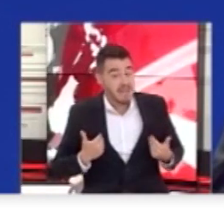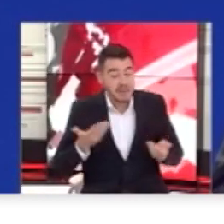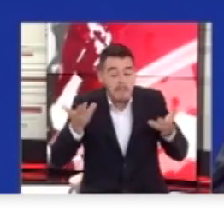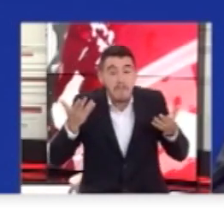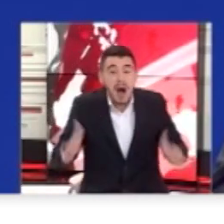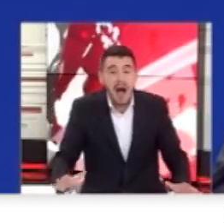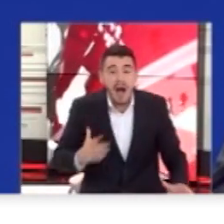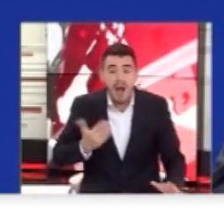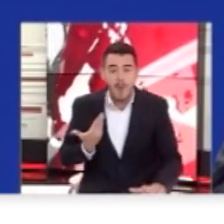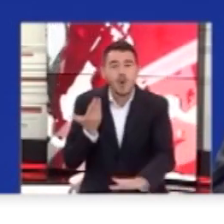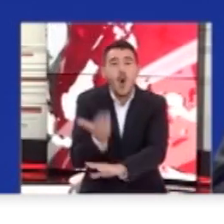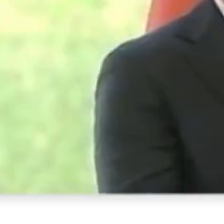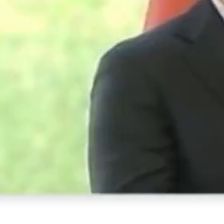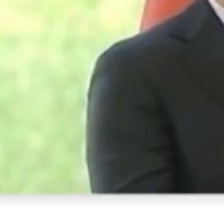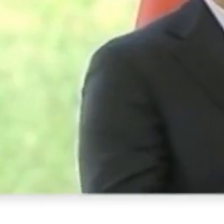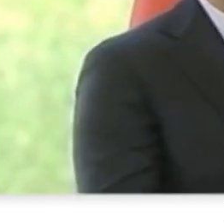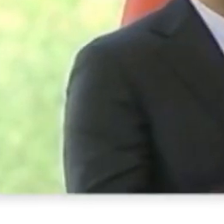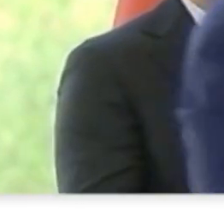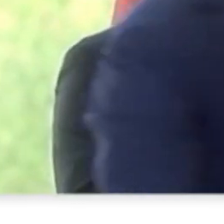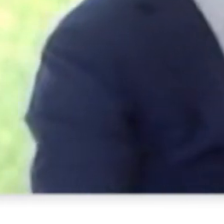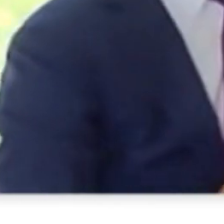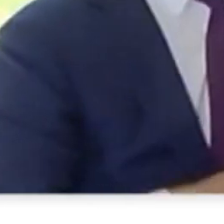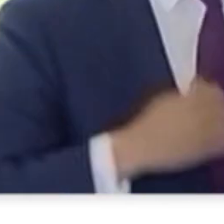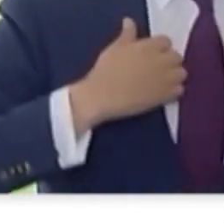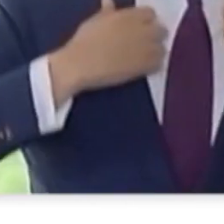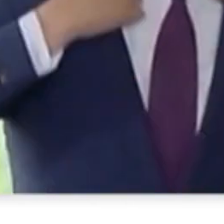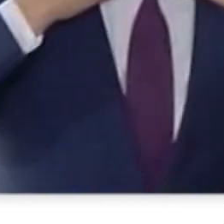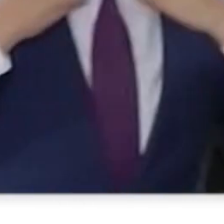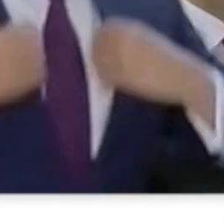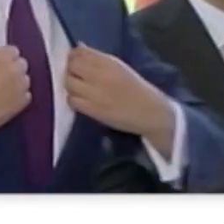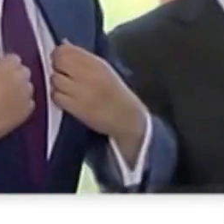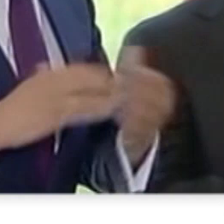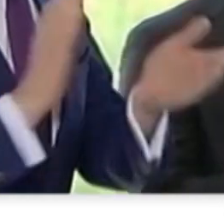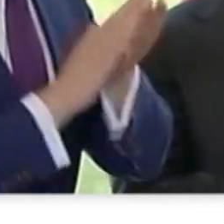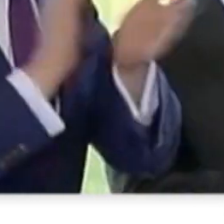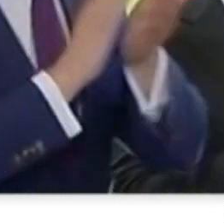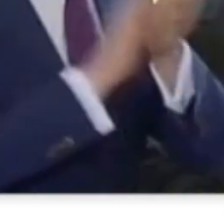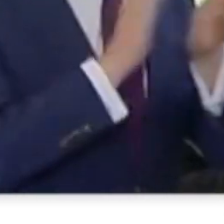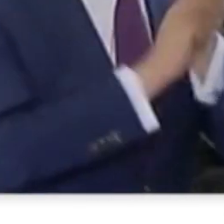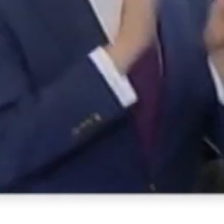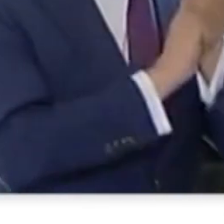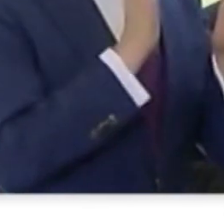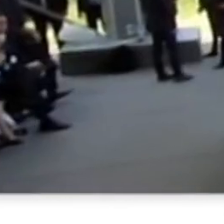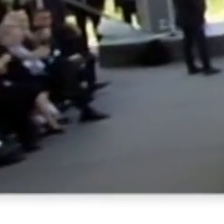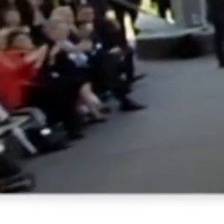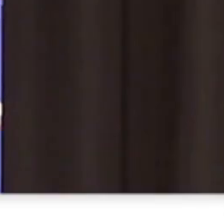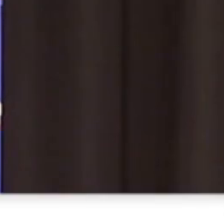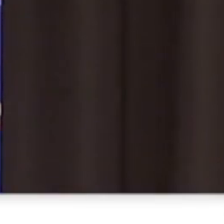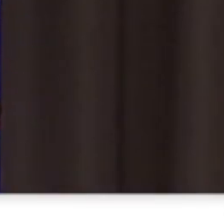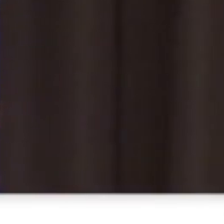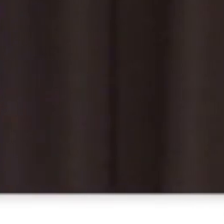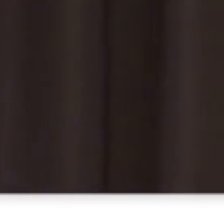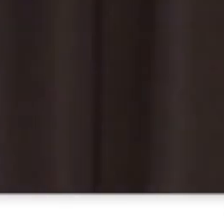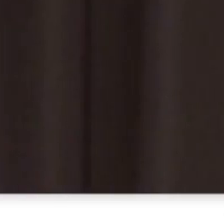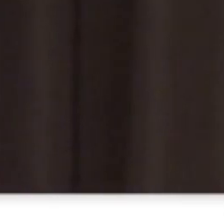Μομφής, για να κάνουμε ό,τι περνάει από το χέρι μας, για να μην υπογραφεί η Συμφωνία των Πρεσπών. Εάν για οποιοδήποτε λόγο